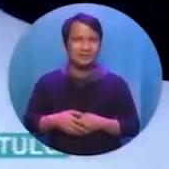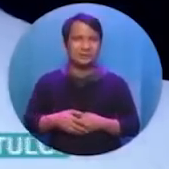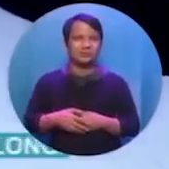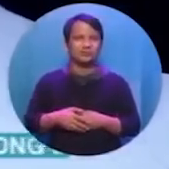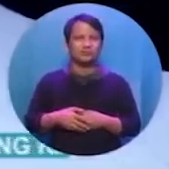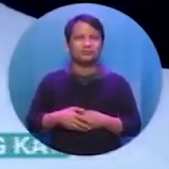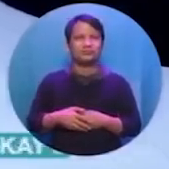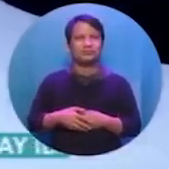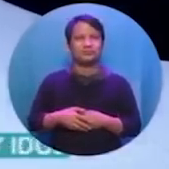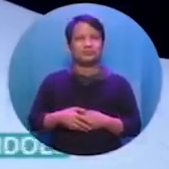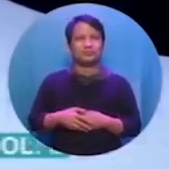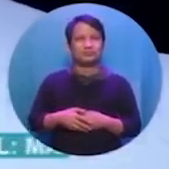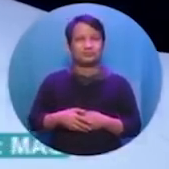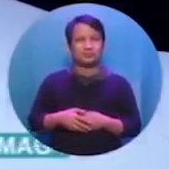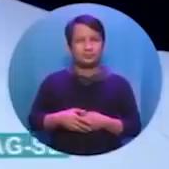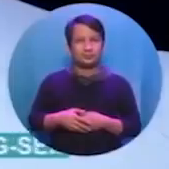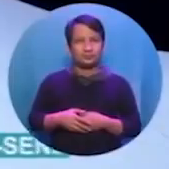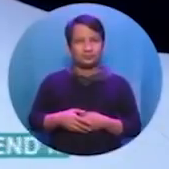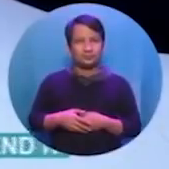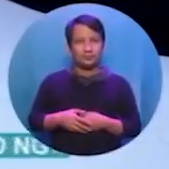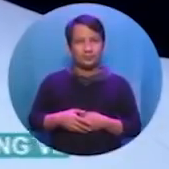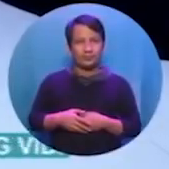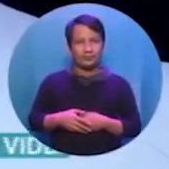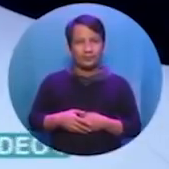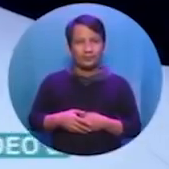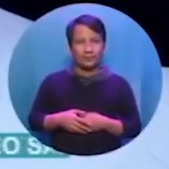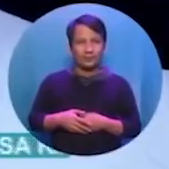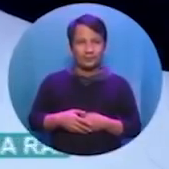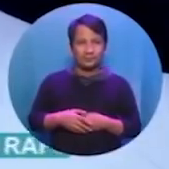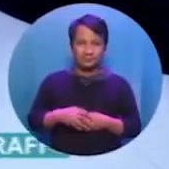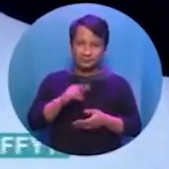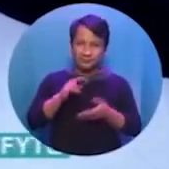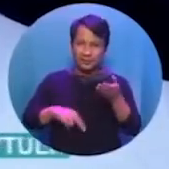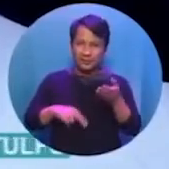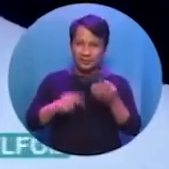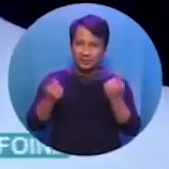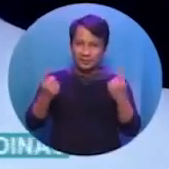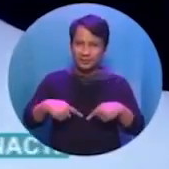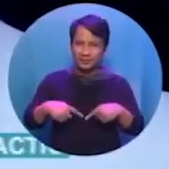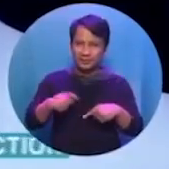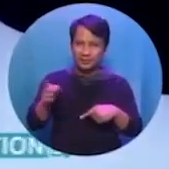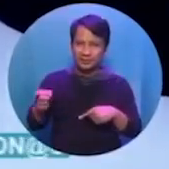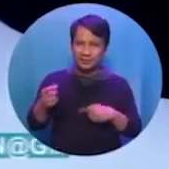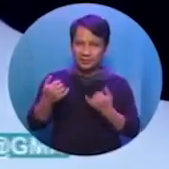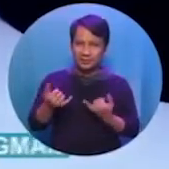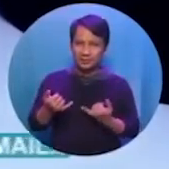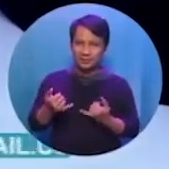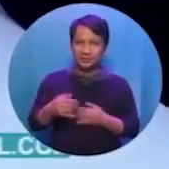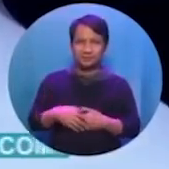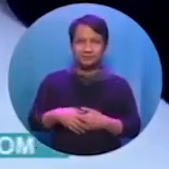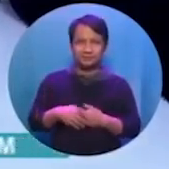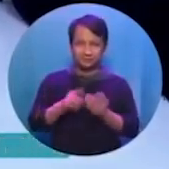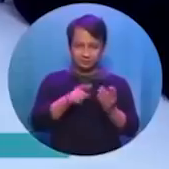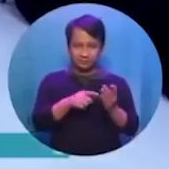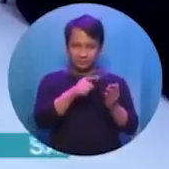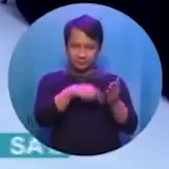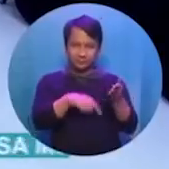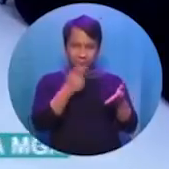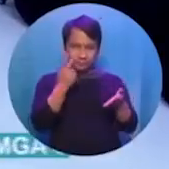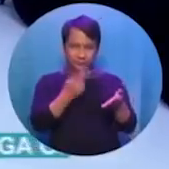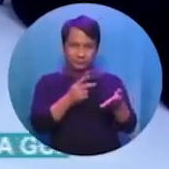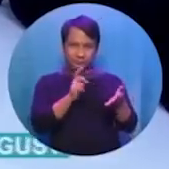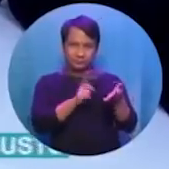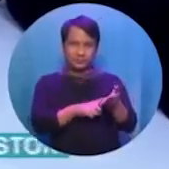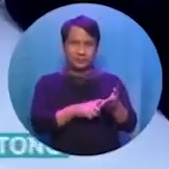Okay. Sige. Ito pa isa. Anong mangyari sa isa? Ano pa nangyari ngayon? Ha? Ito. Yan.